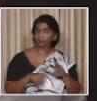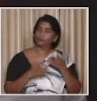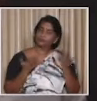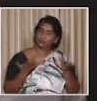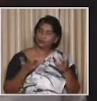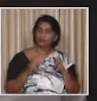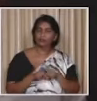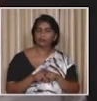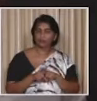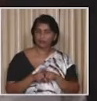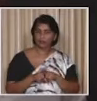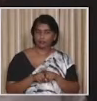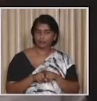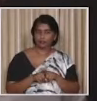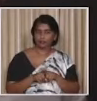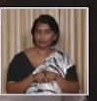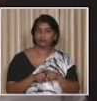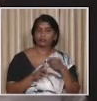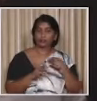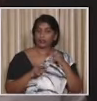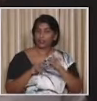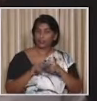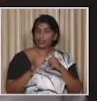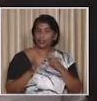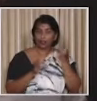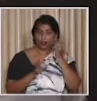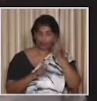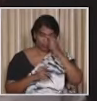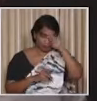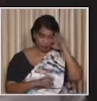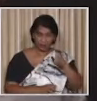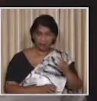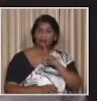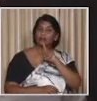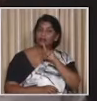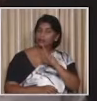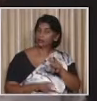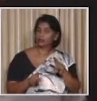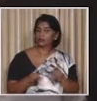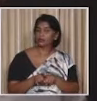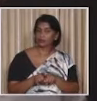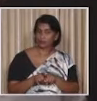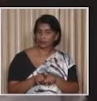හෝ අපේ මිත්‍ර අනුකුමාර දිසානායක මැතිතුමා කියන විදියට